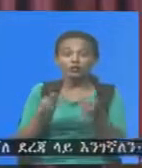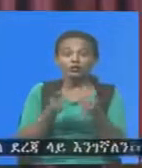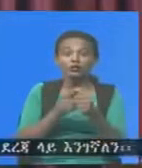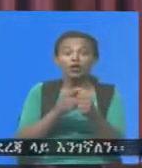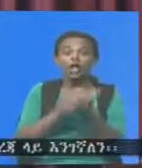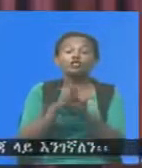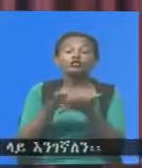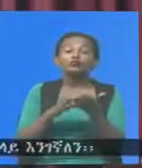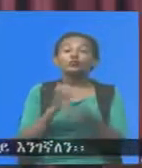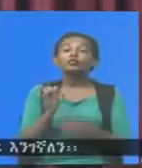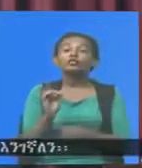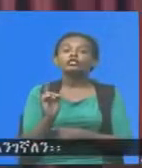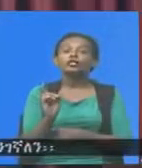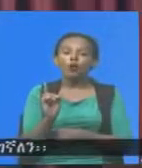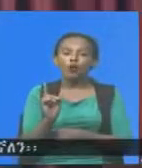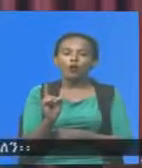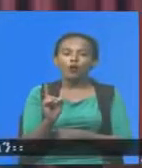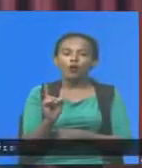ሽብር ምንድነው?